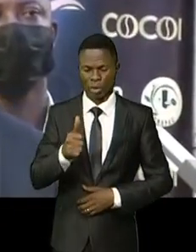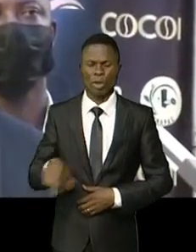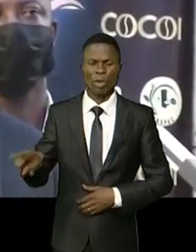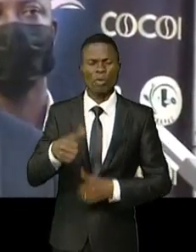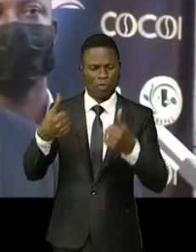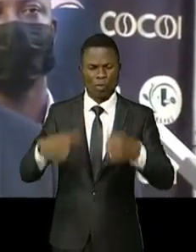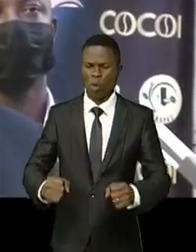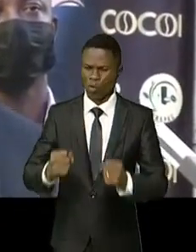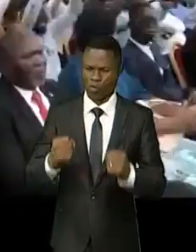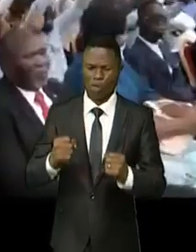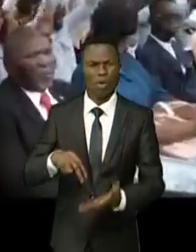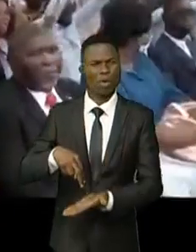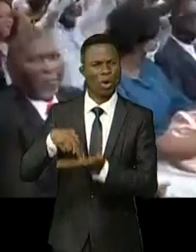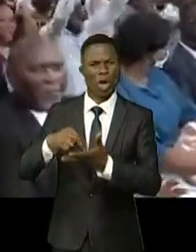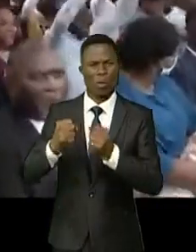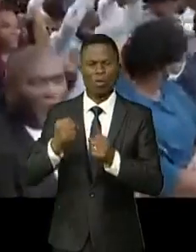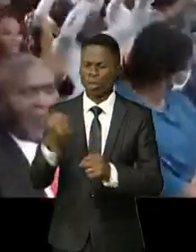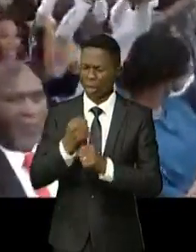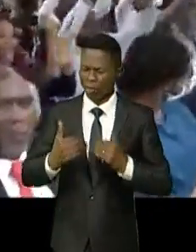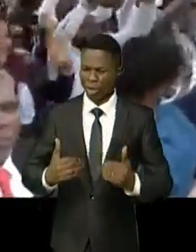restés debout.